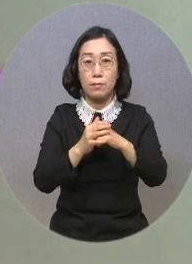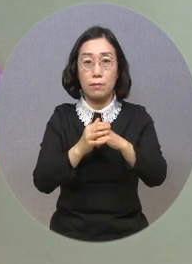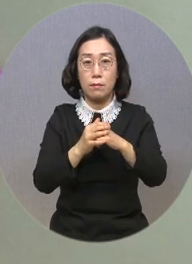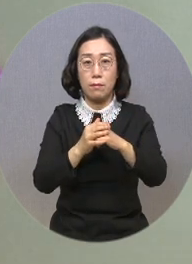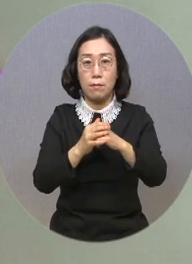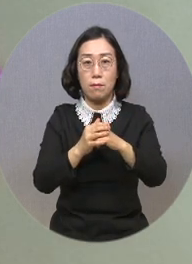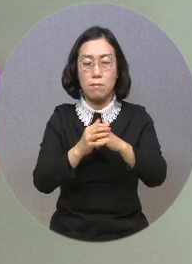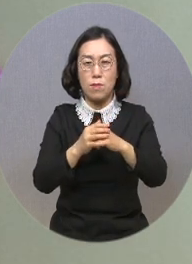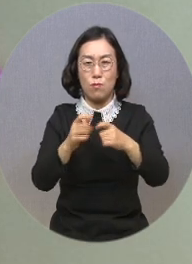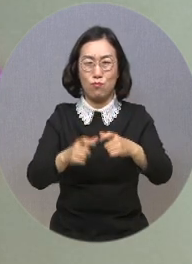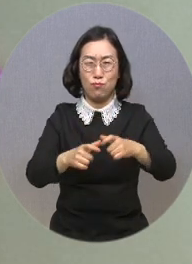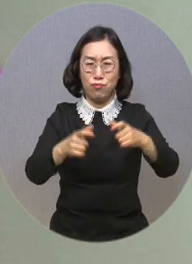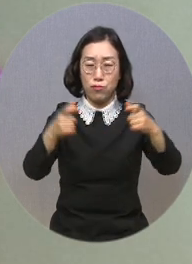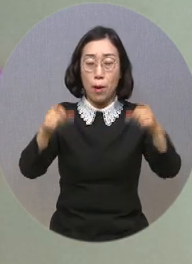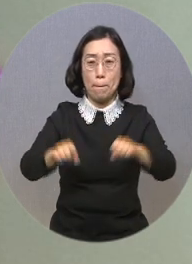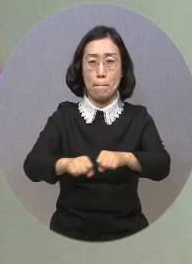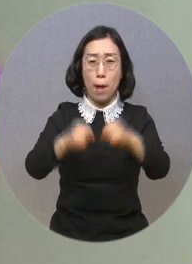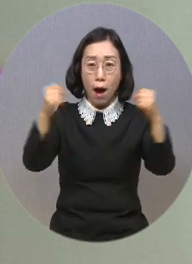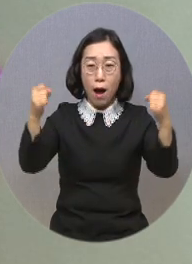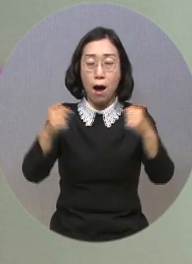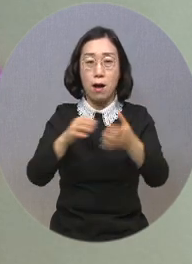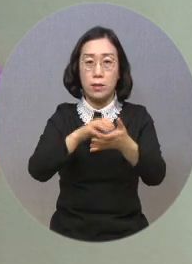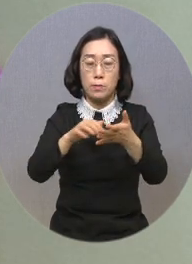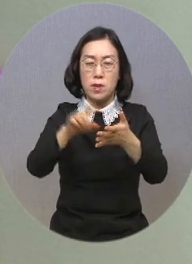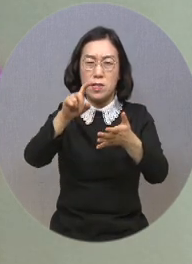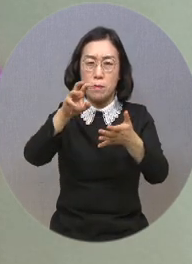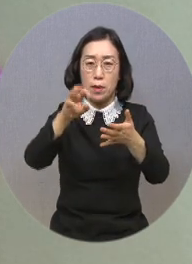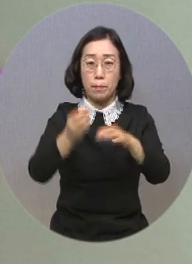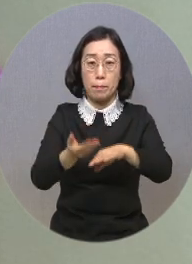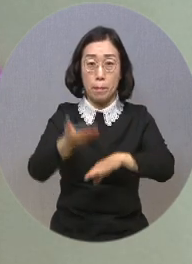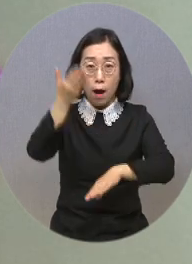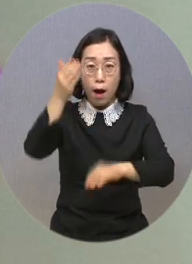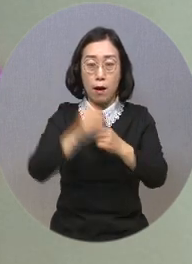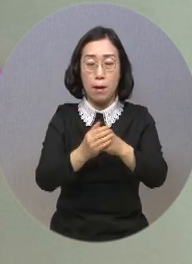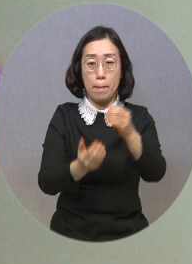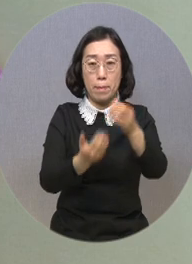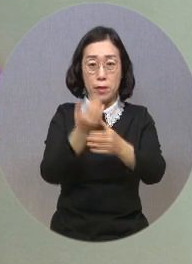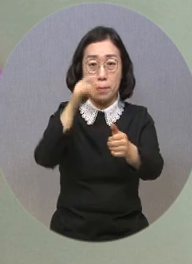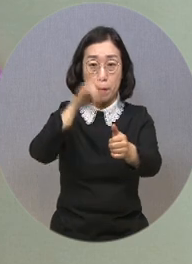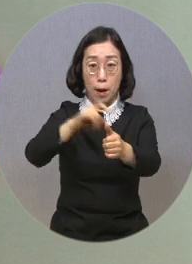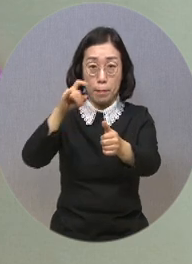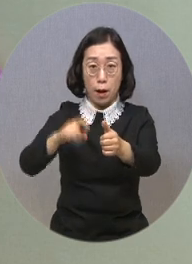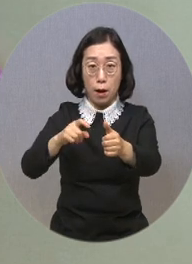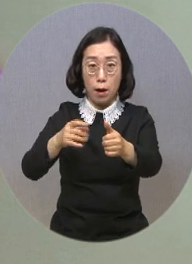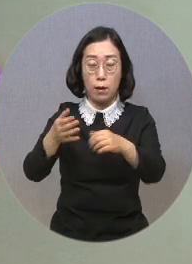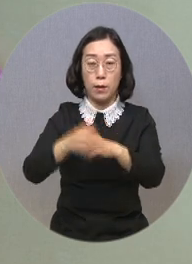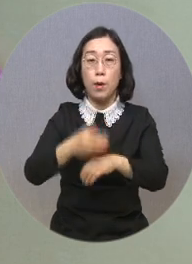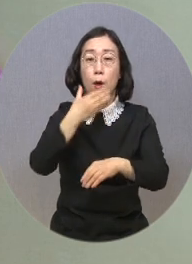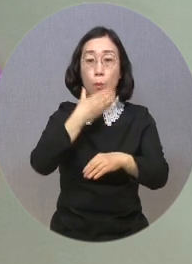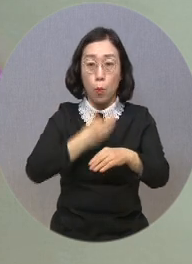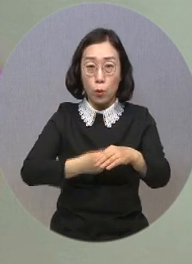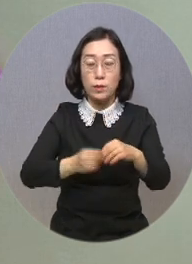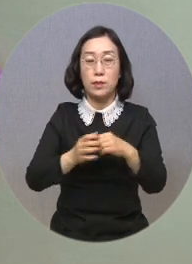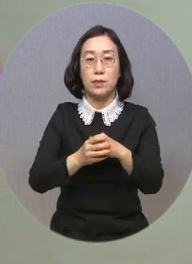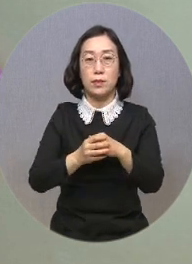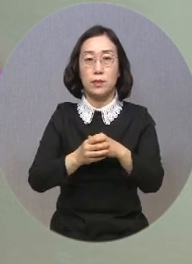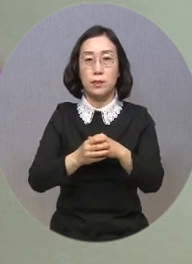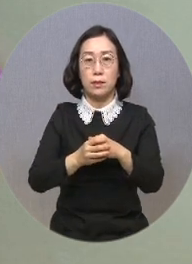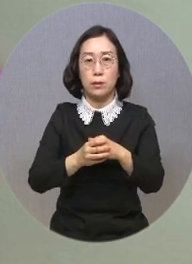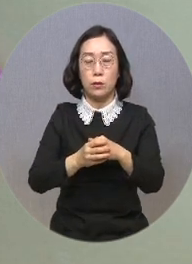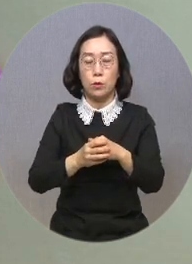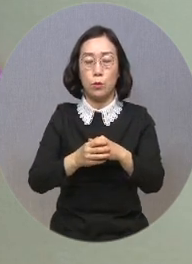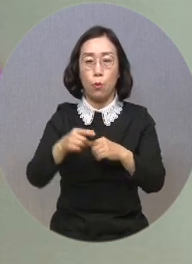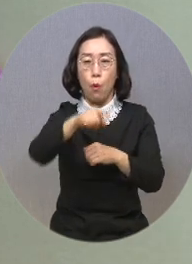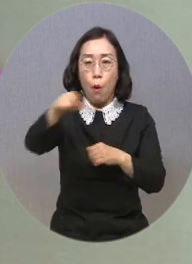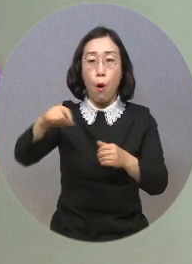이렇게 확산돼서 네. 지금 수십만 명이 이렇게 지금 발생되고 있잖아요. 네네. 그래서 복지나 이런